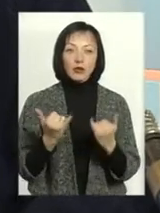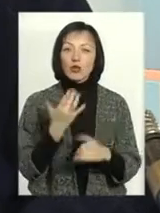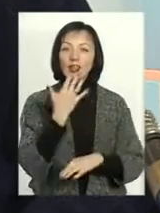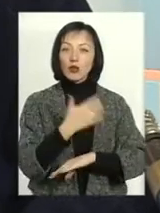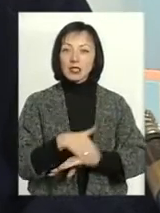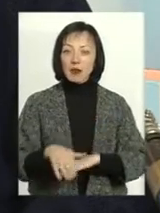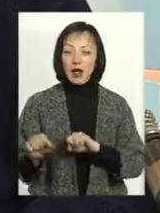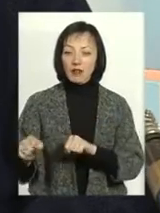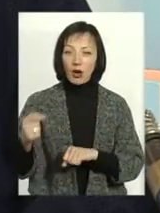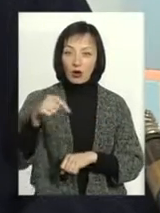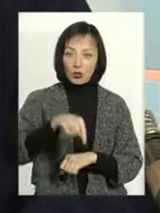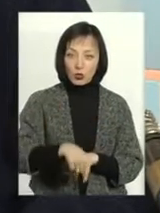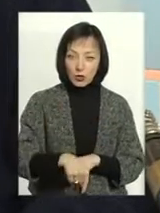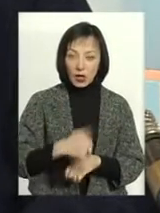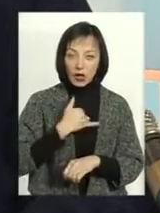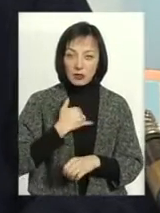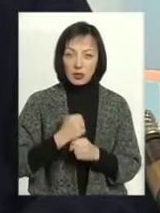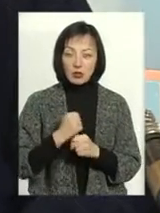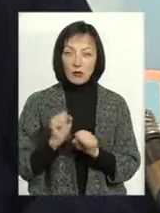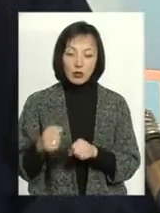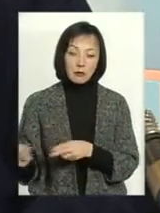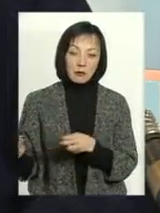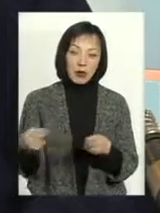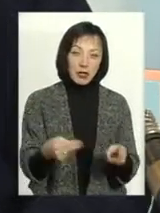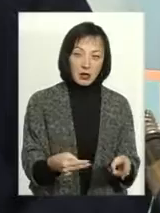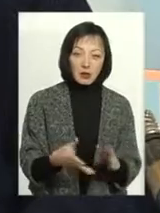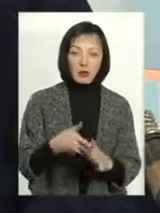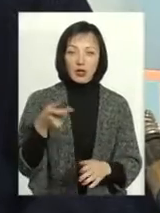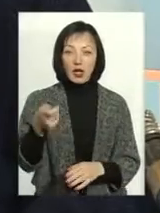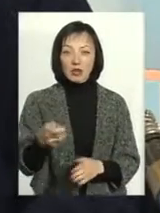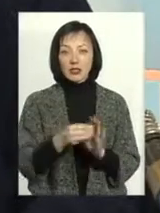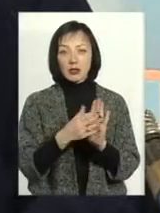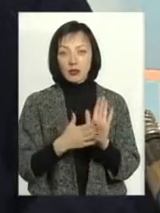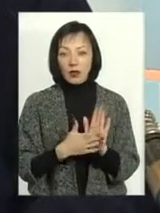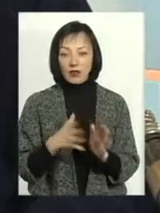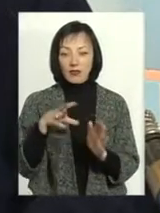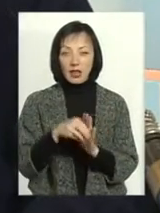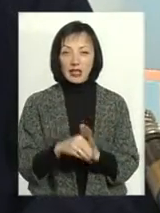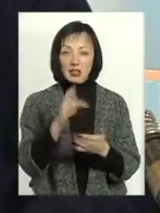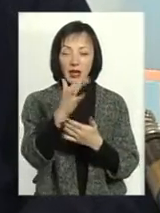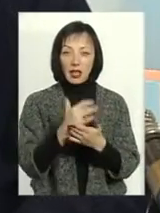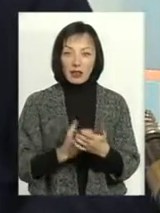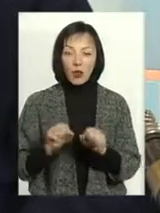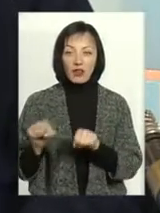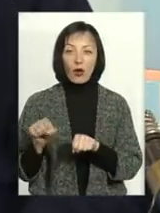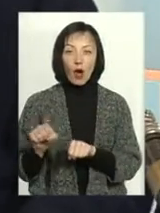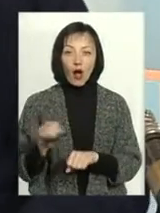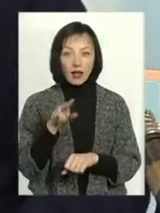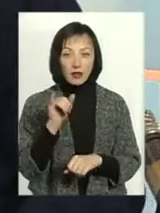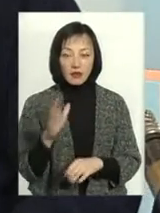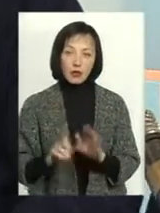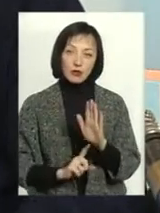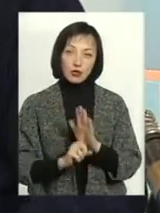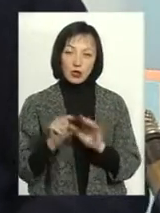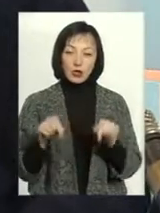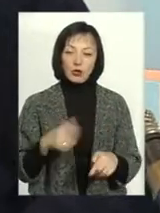іноземний адвокат працював у нас, то він може приїхати, він може подати, зареєструватися, внестись до єдиного реєстру адвокатів і